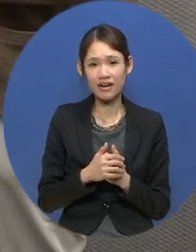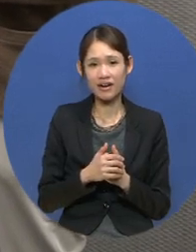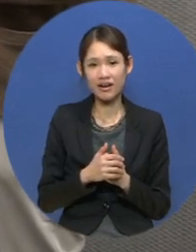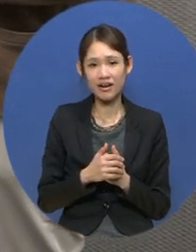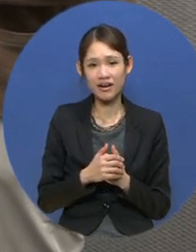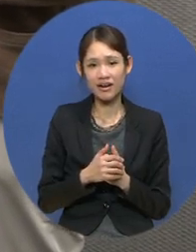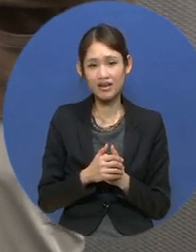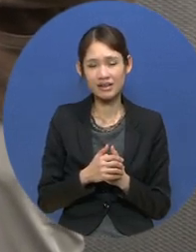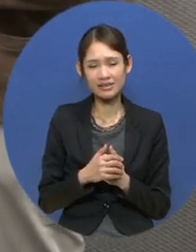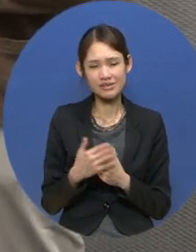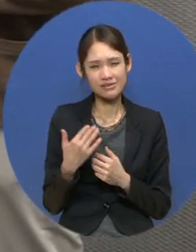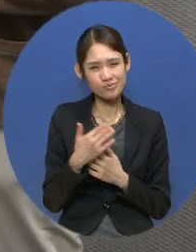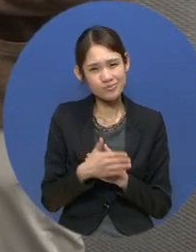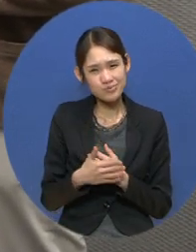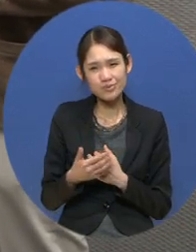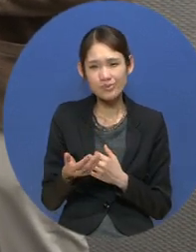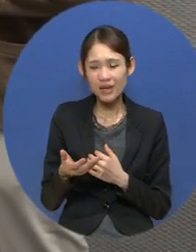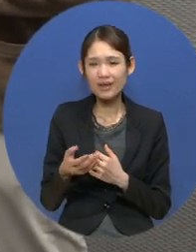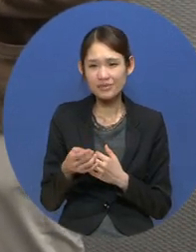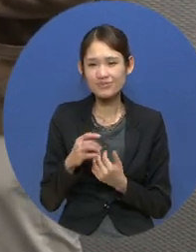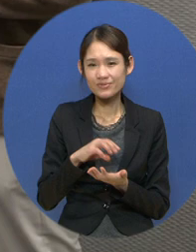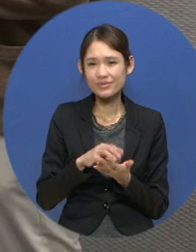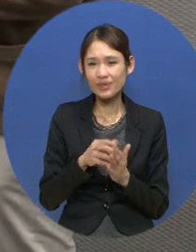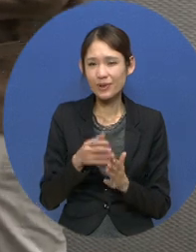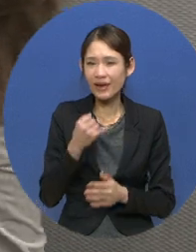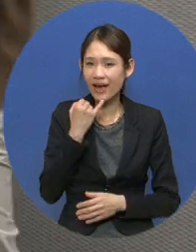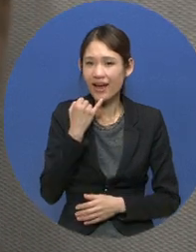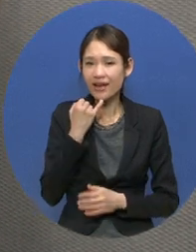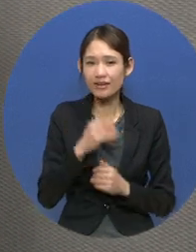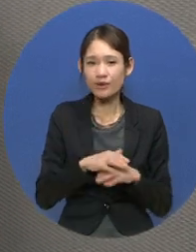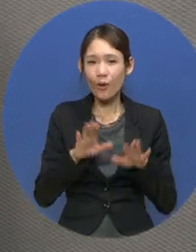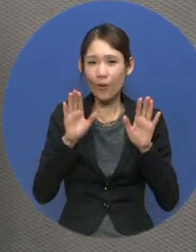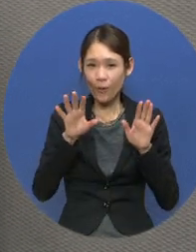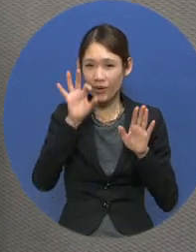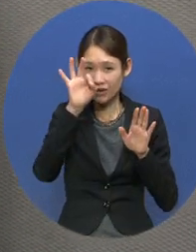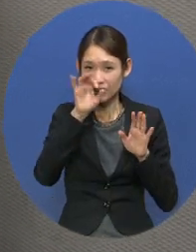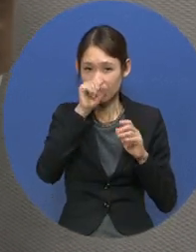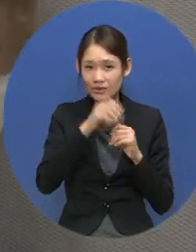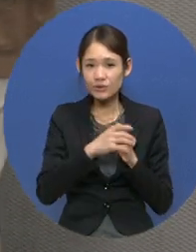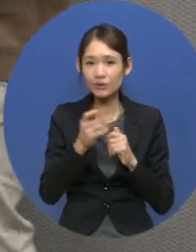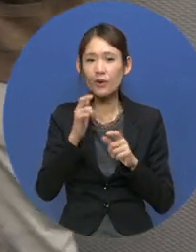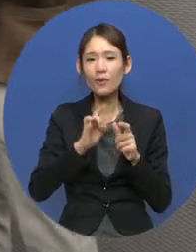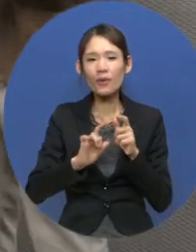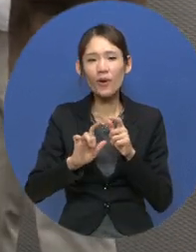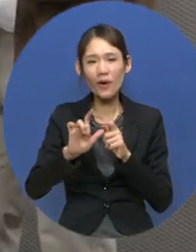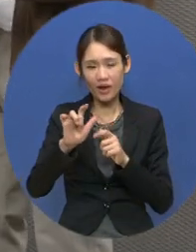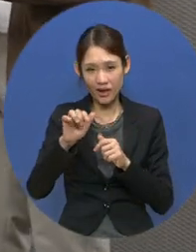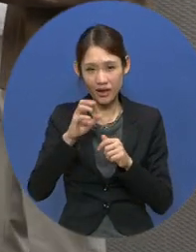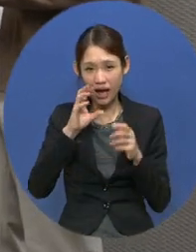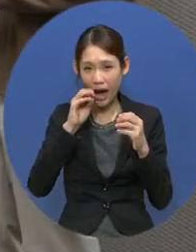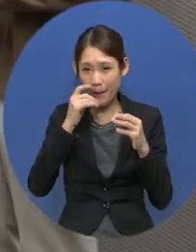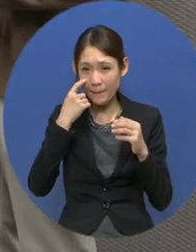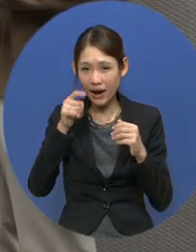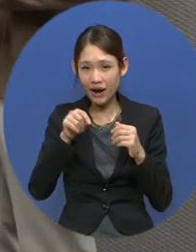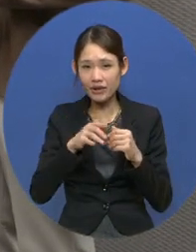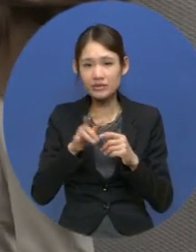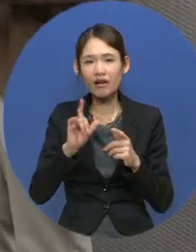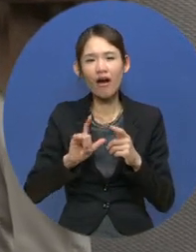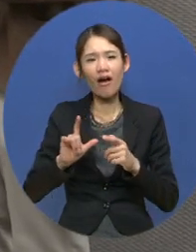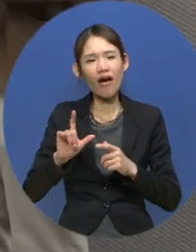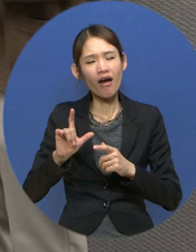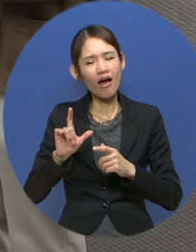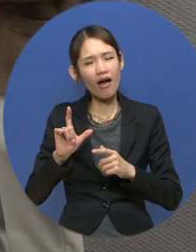뭐. 이 점 좀. 좀. 오케이. 좋았어. 그대사. 조금만 더 가자, 혁중아. 조금만 더 가자. 더 허세.